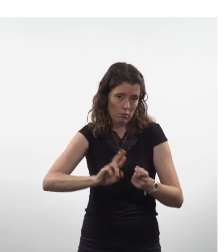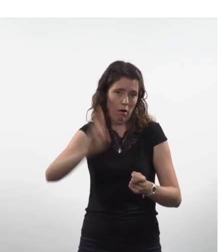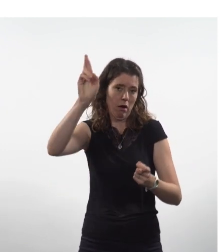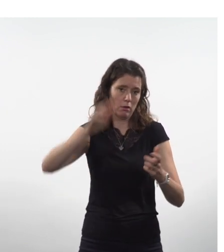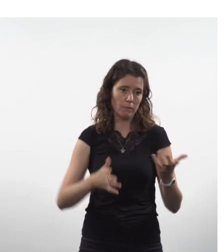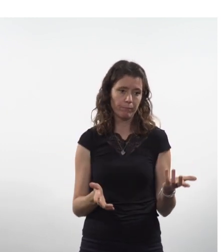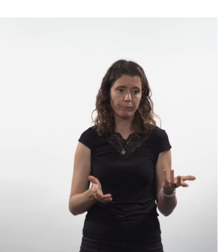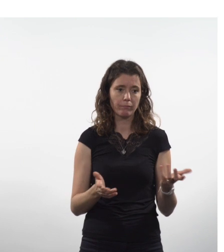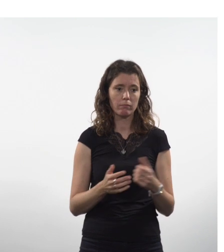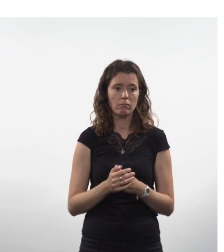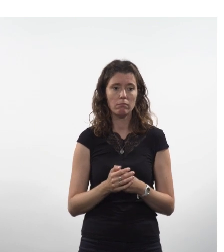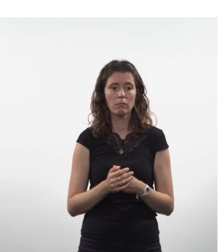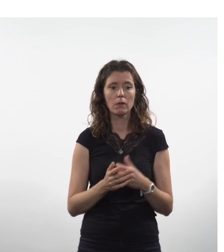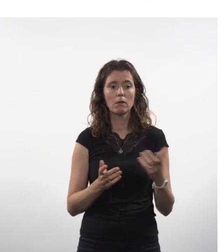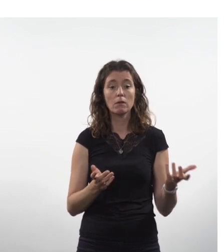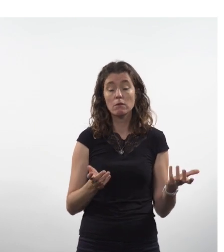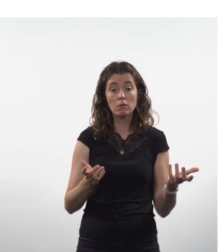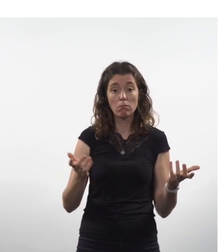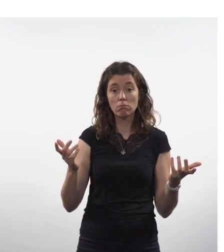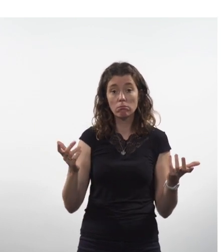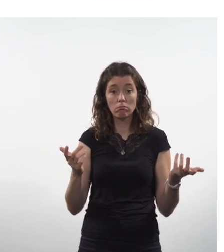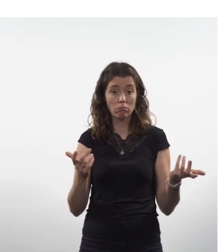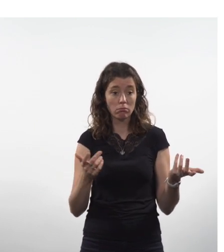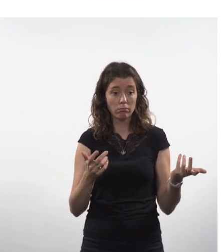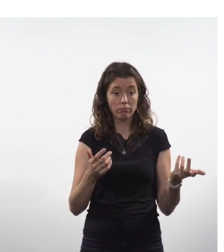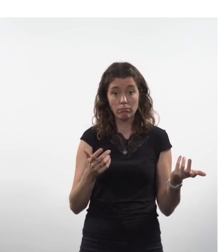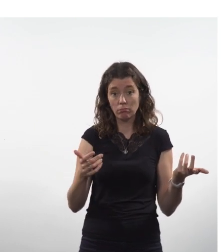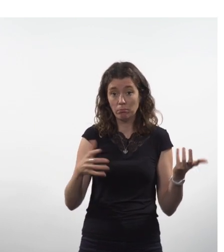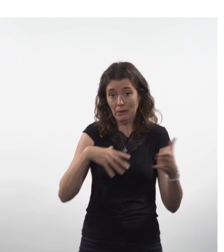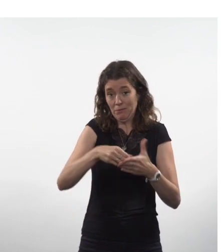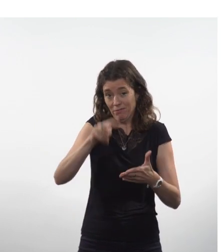parcours, avec ce qui se disait et avec le déroulement des sourds.